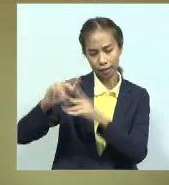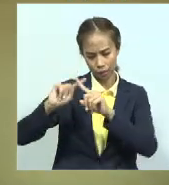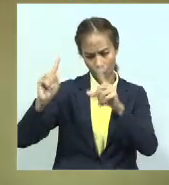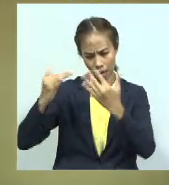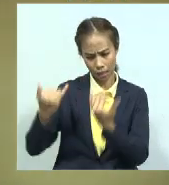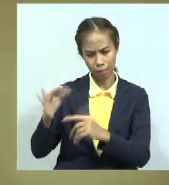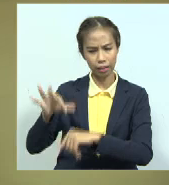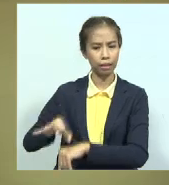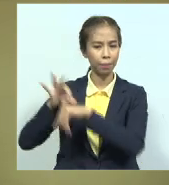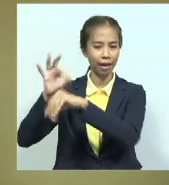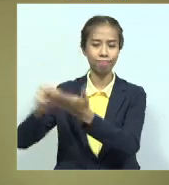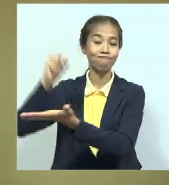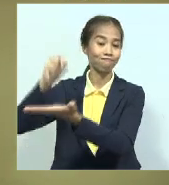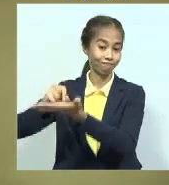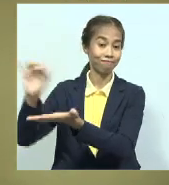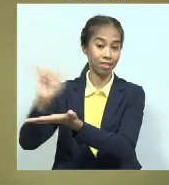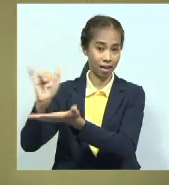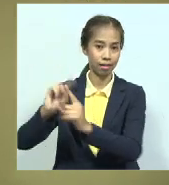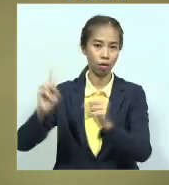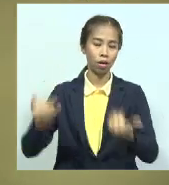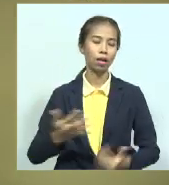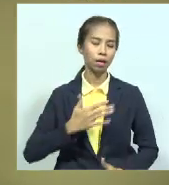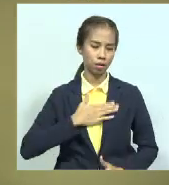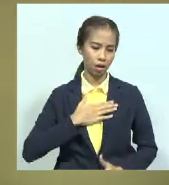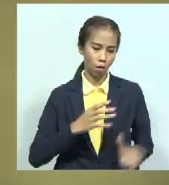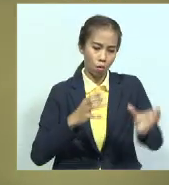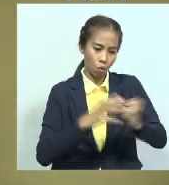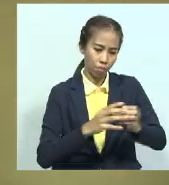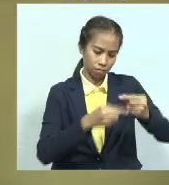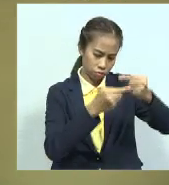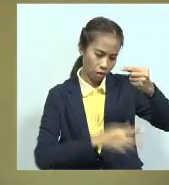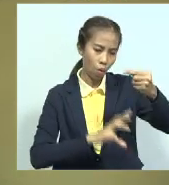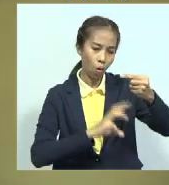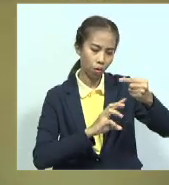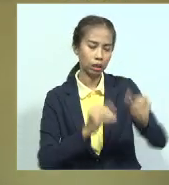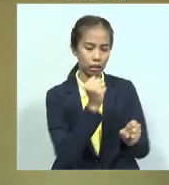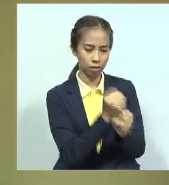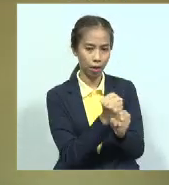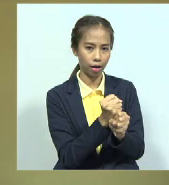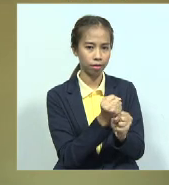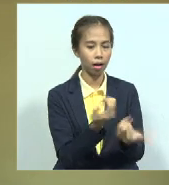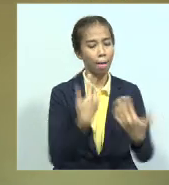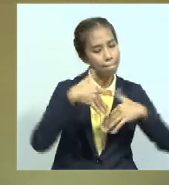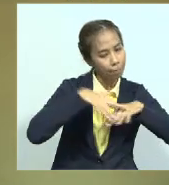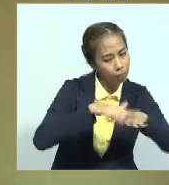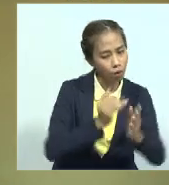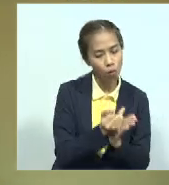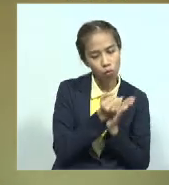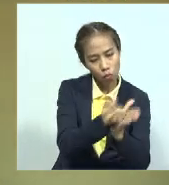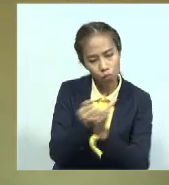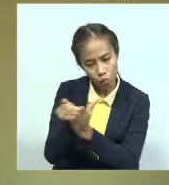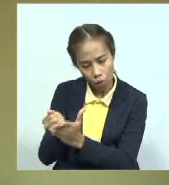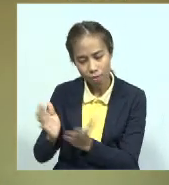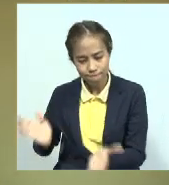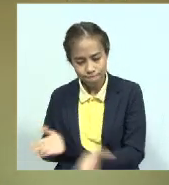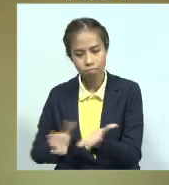ต่งตั้งเป็นทางการเนี่ยแต่คณะ IO ทั้ง6ด้านเนี่ยเขามีการทำงานประสานงานช่วยเหลือกันช่วยกันแก้ไขช่วยกันผลักดัน